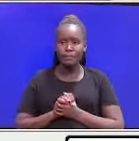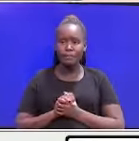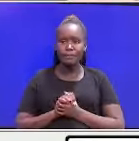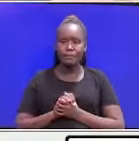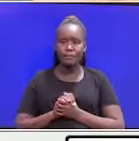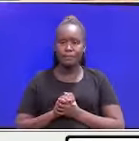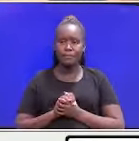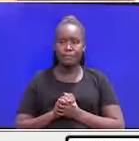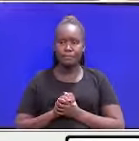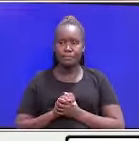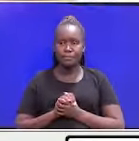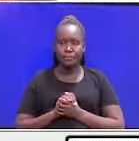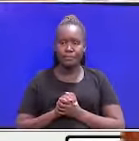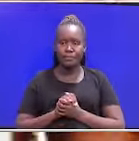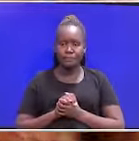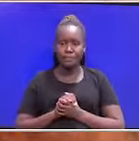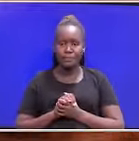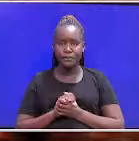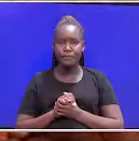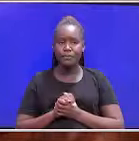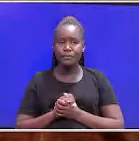Kagongo, TV 47, Nairobi.